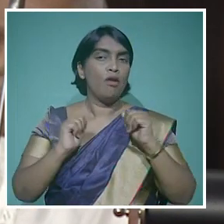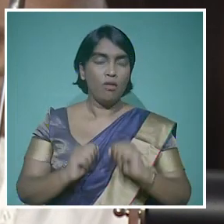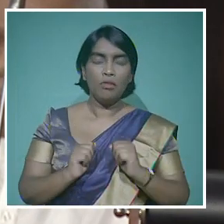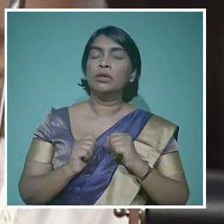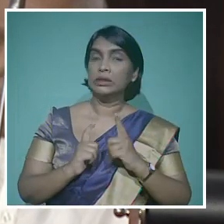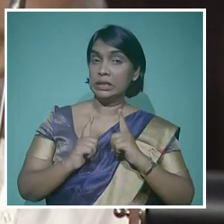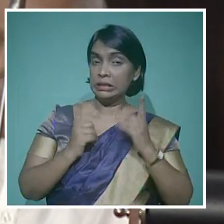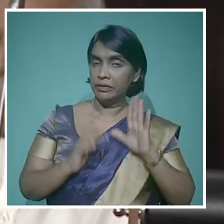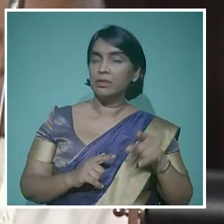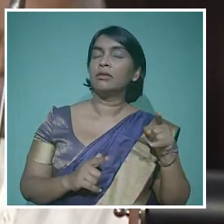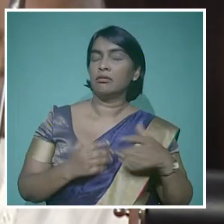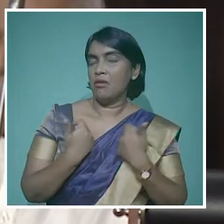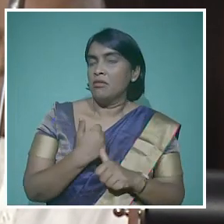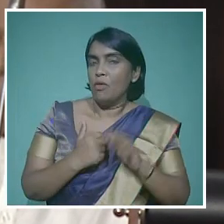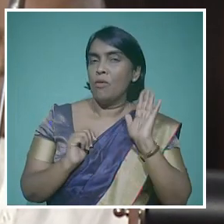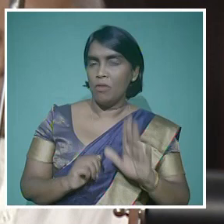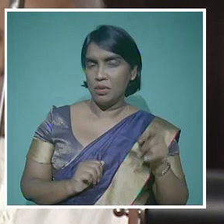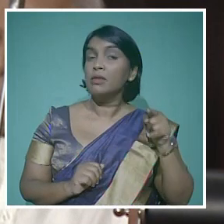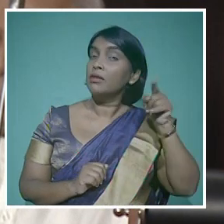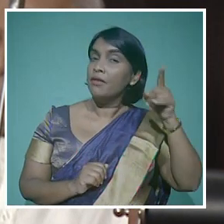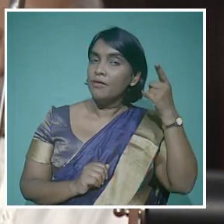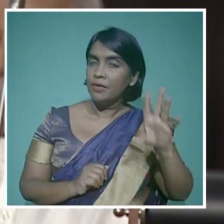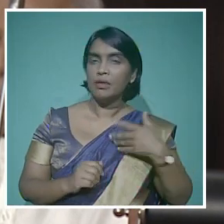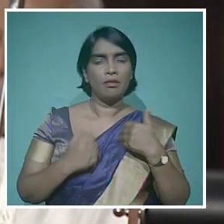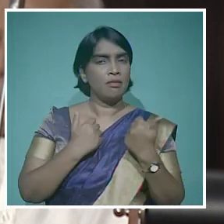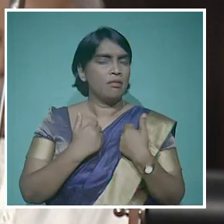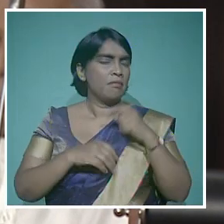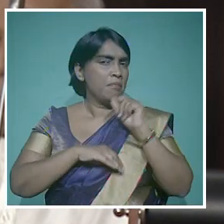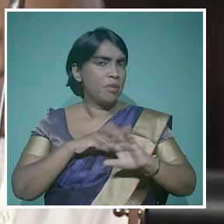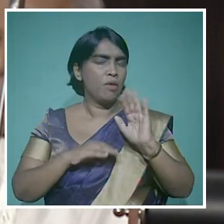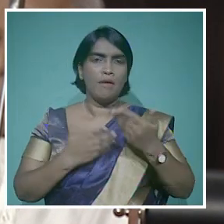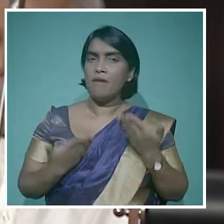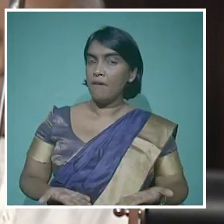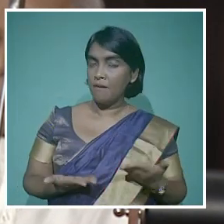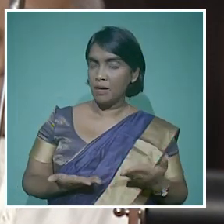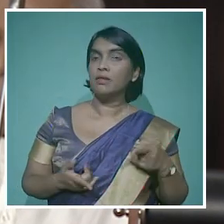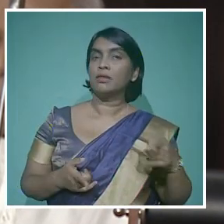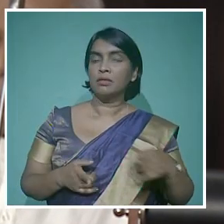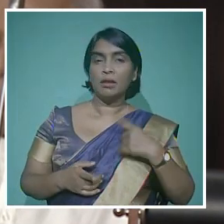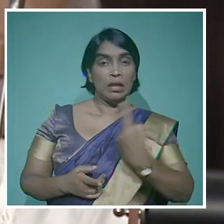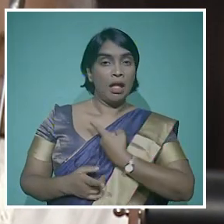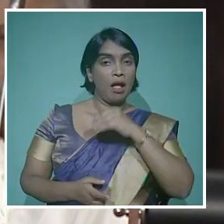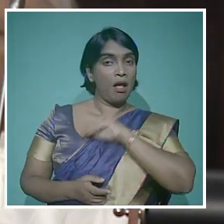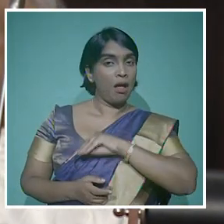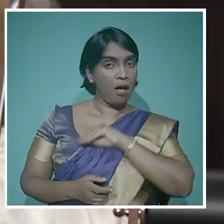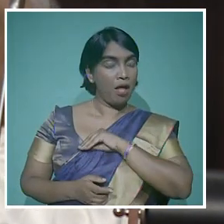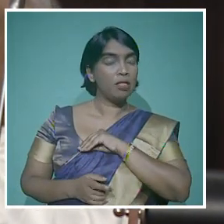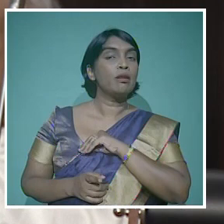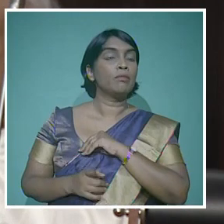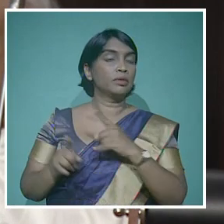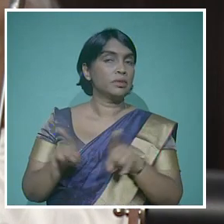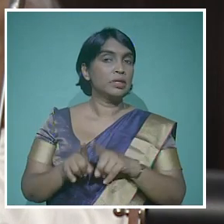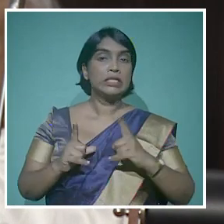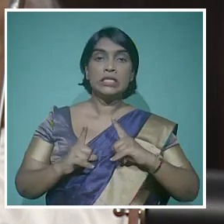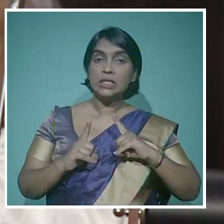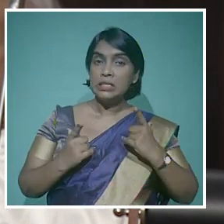ජීවිත ක්‍රමයක් බිහි කළ යුතු වෙනවා. ඒ නිසා අප නිර්මාණ කළ යුත්තේ වර්තමාන ඒක පුද්ගල ආදායමට සරියලන